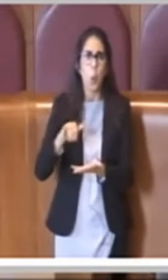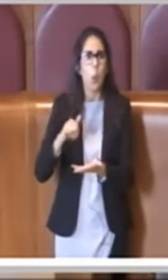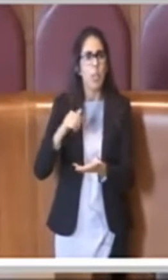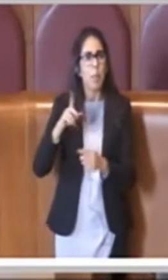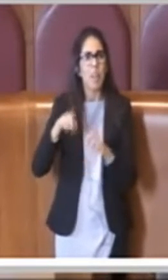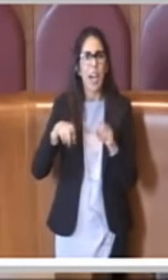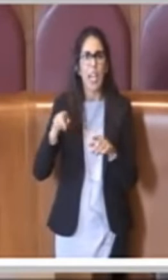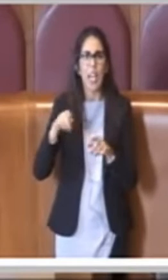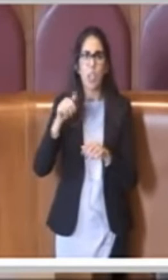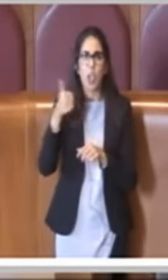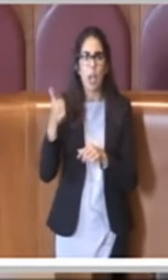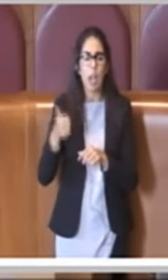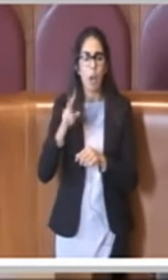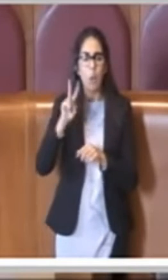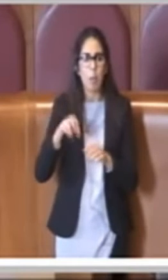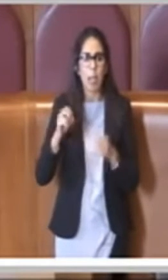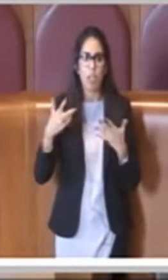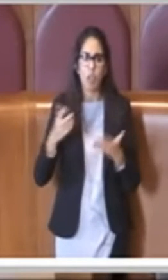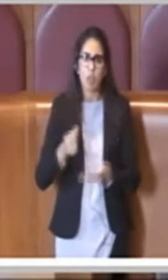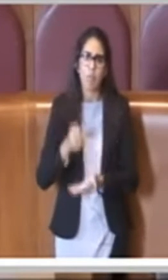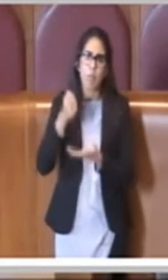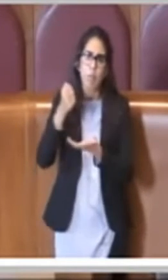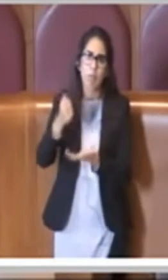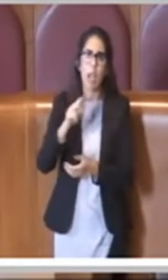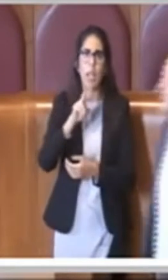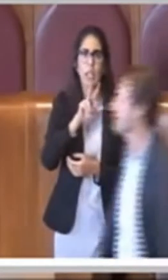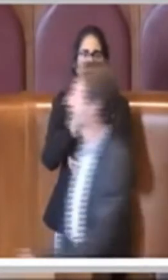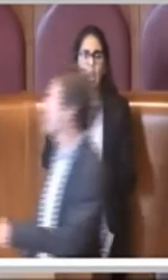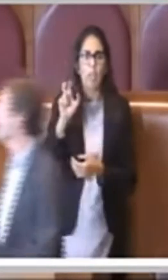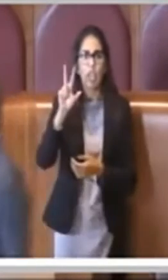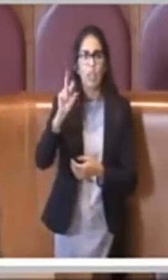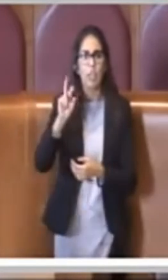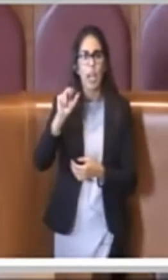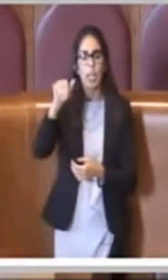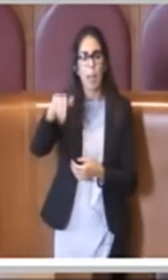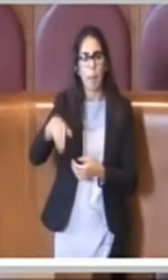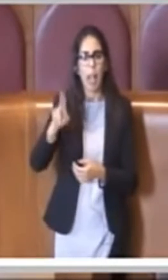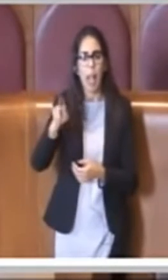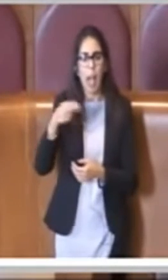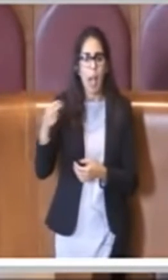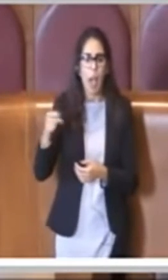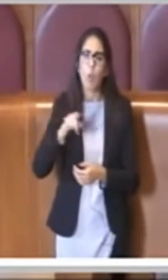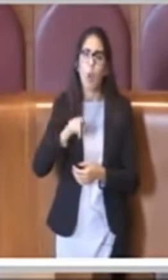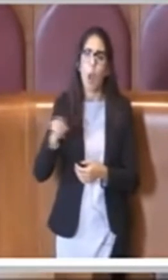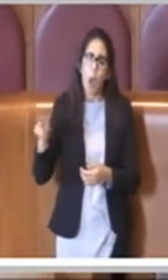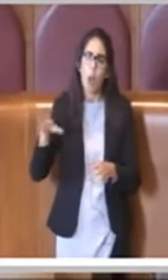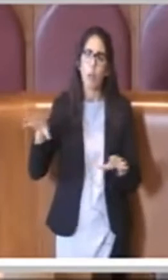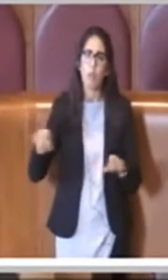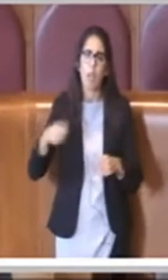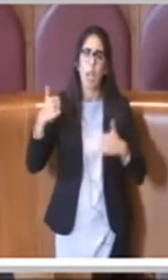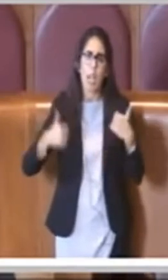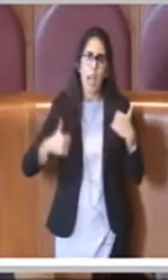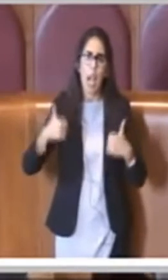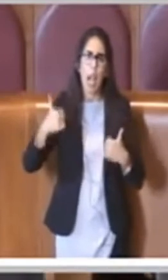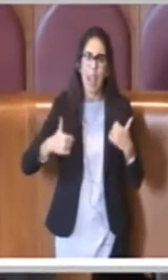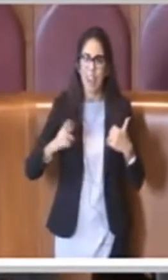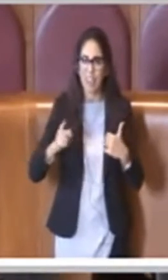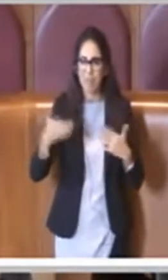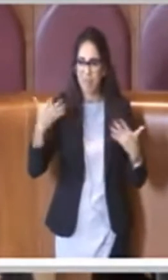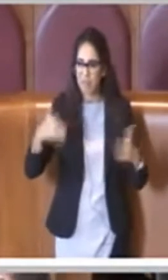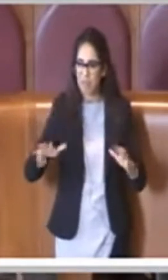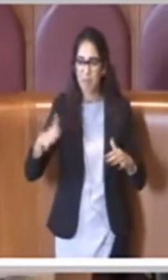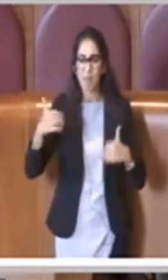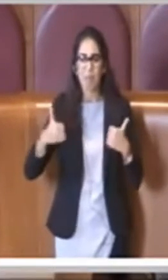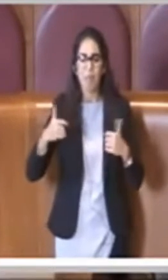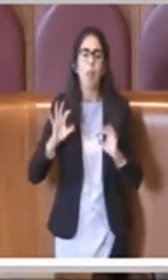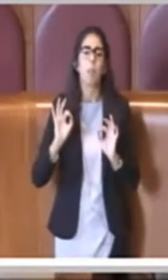del 2018, 330.000 euro, loro hanno appunto approntato una gara che sta addirittura di arrivo